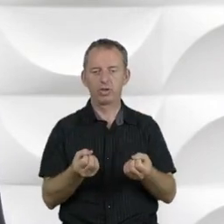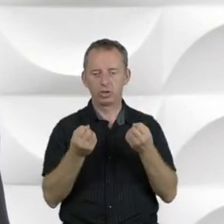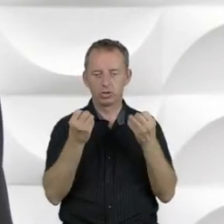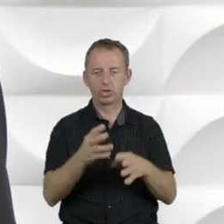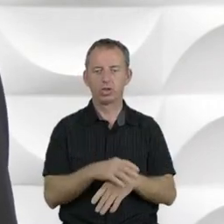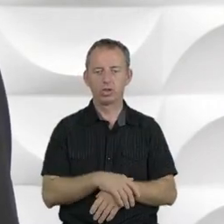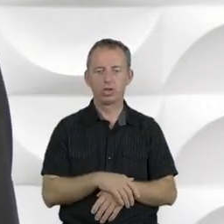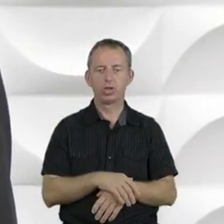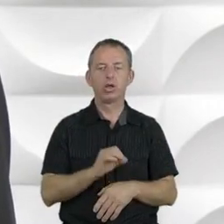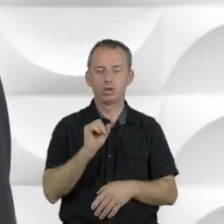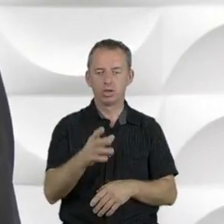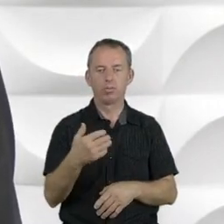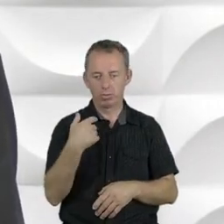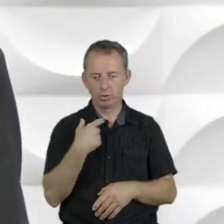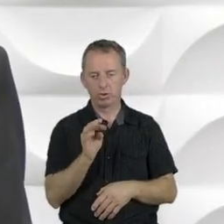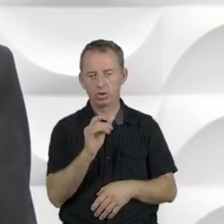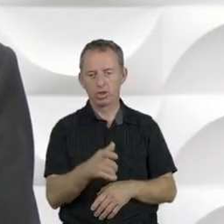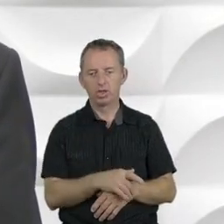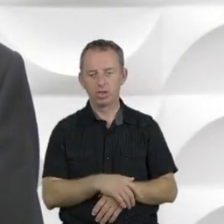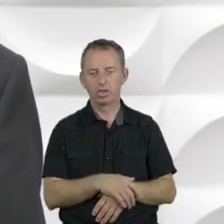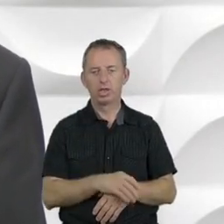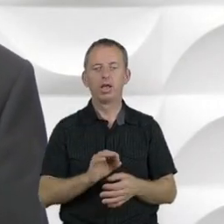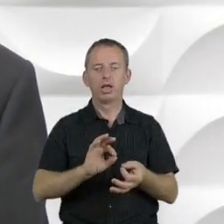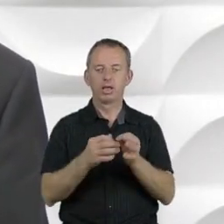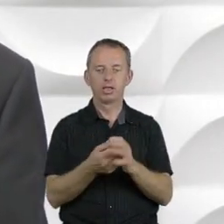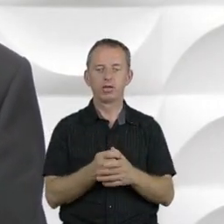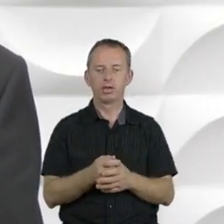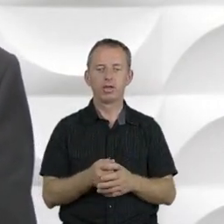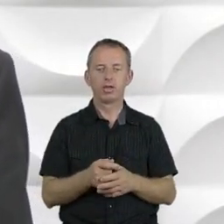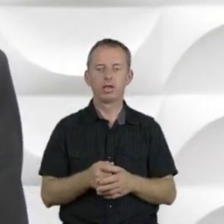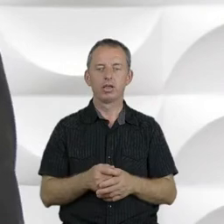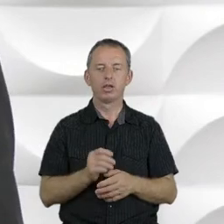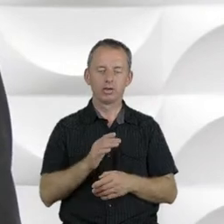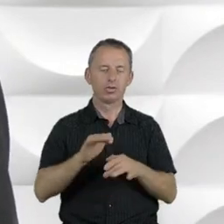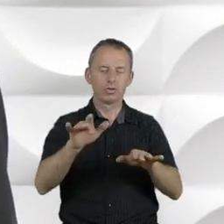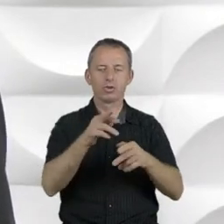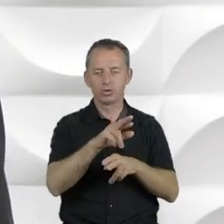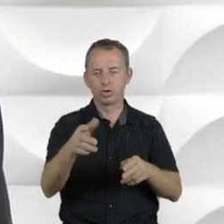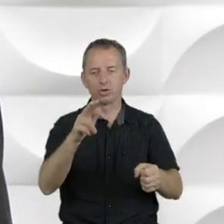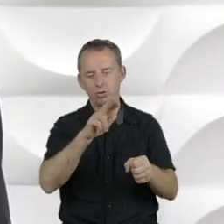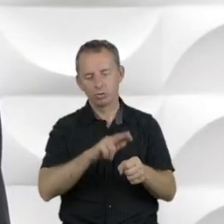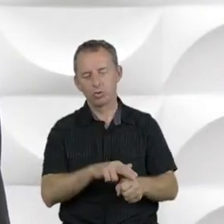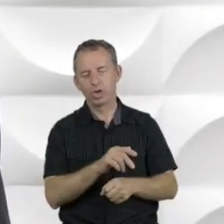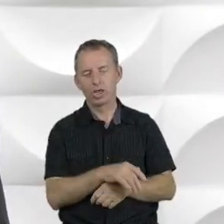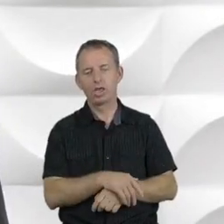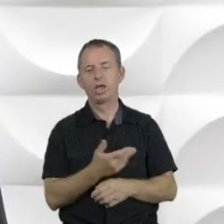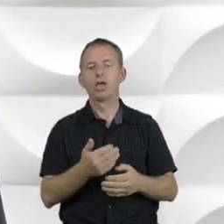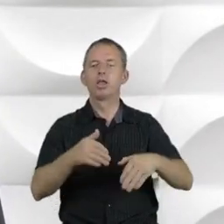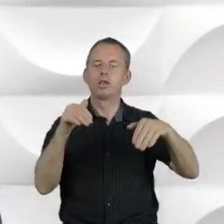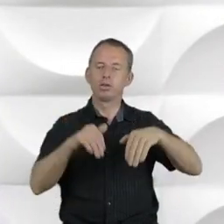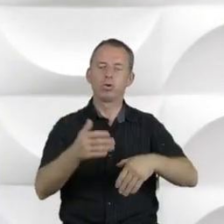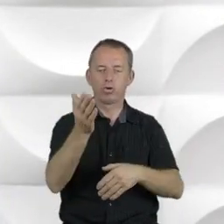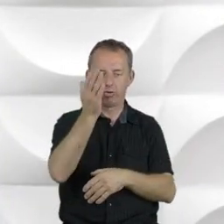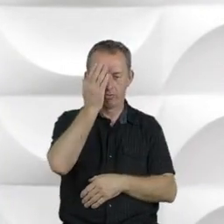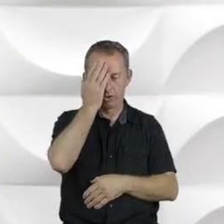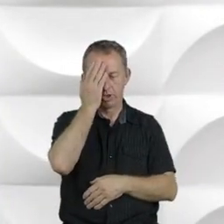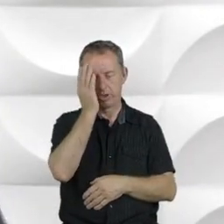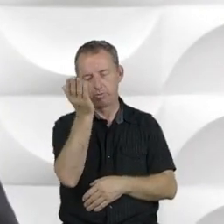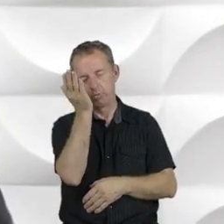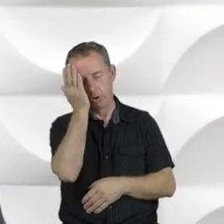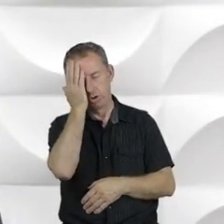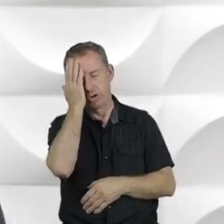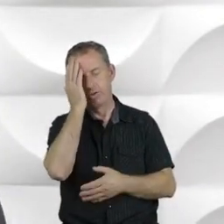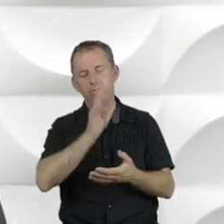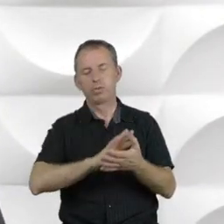Zresztą tak było ze mną, że czapką jak gdyby nakrywał wiele rzeczy, o których nie mogłem wiedzieć, gdy poznawałem